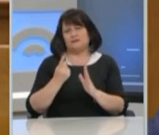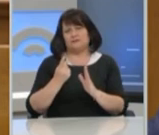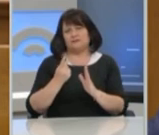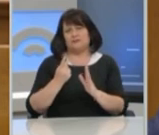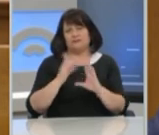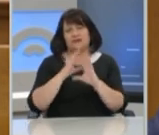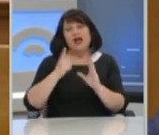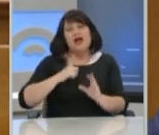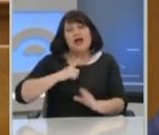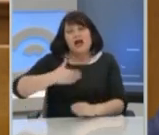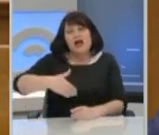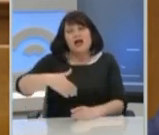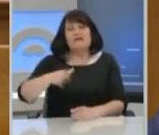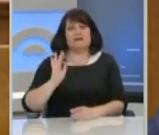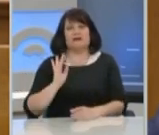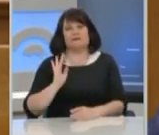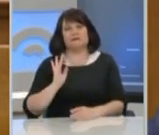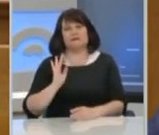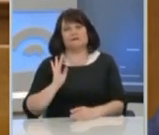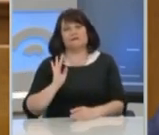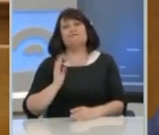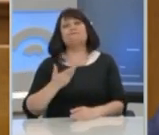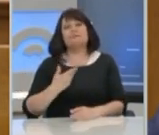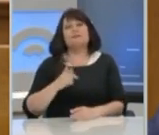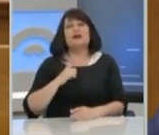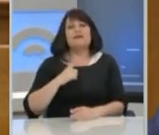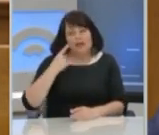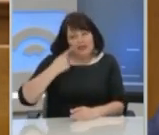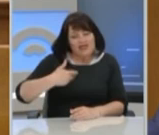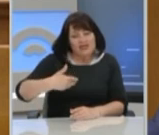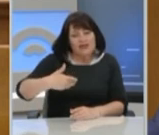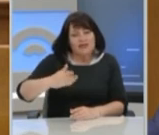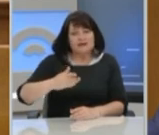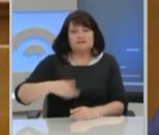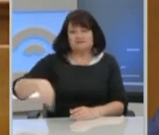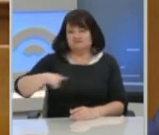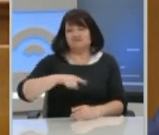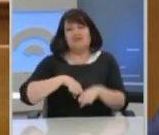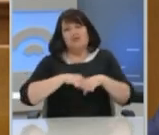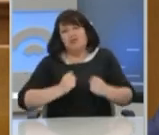είναι οι προβλέψεις. Αυτές είναι οι προβλέψεις, κυρίες και κύριοι συνάδελφοι. Μπορεί αυτό να σας απογοητεύει.